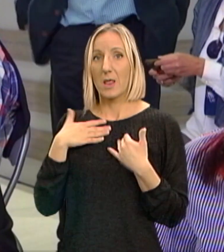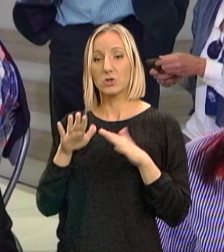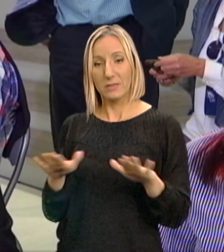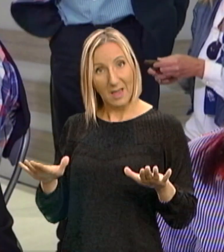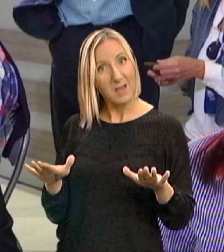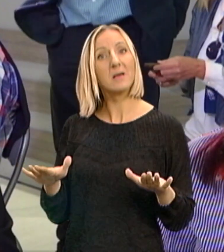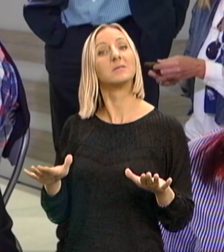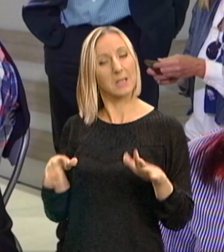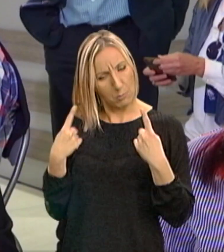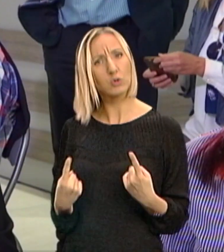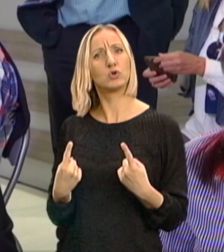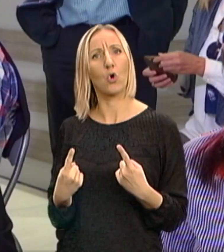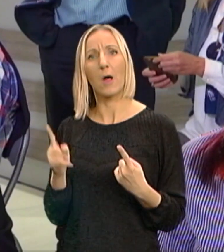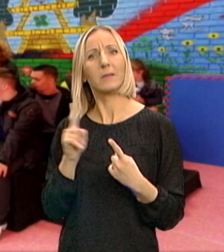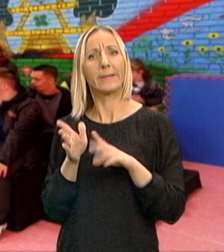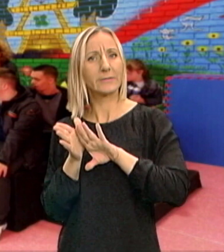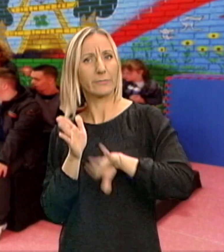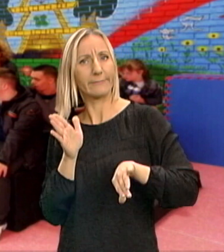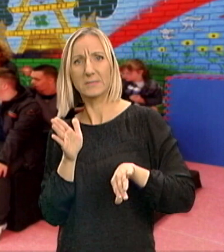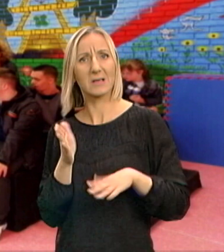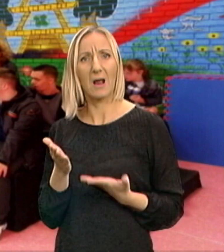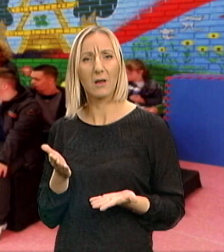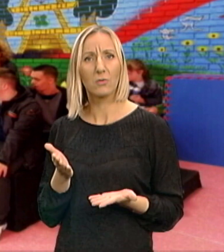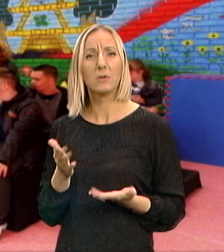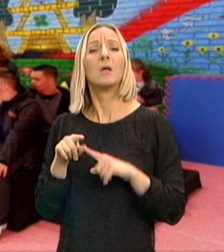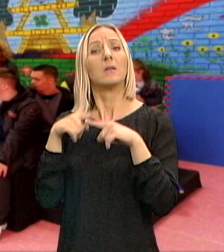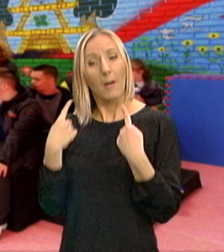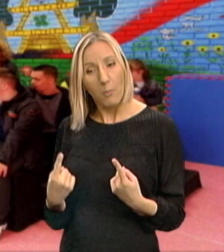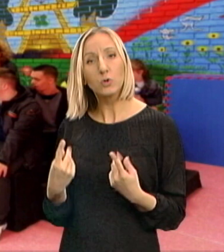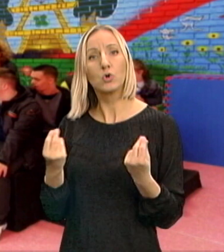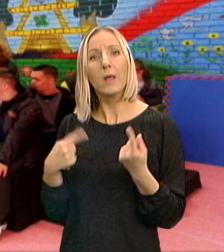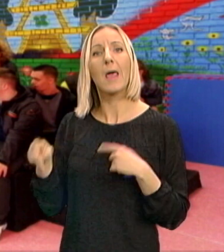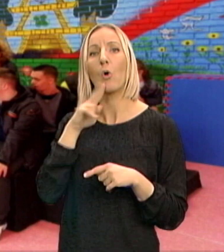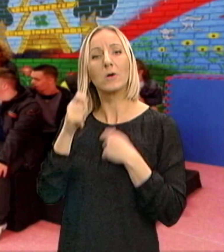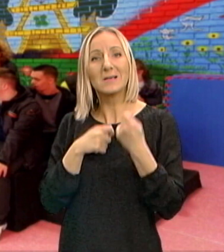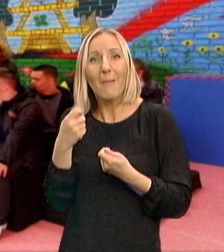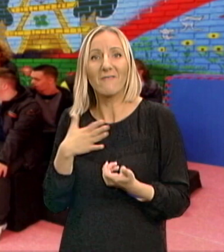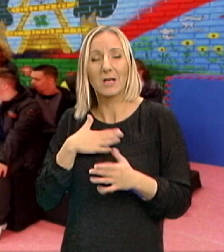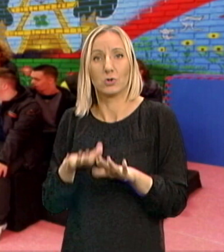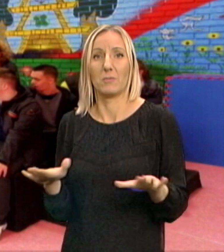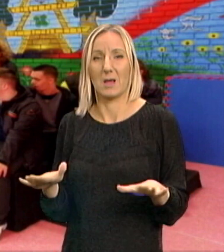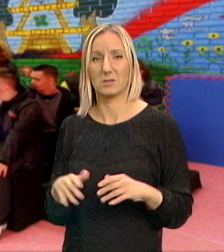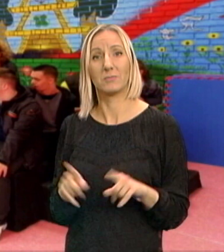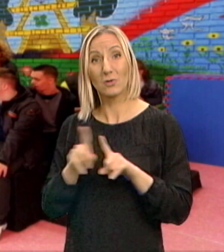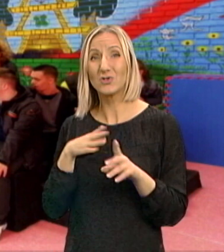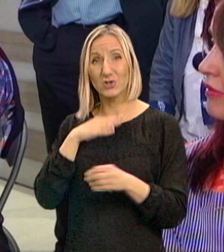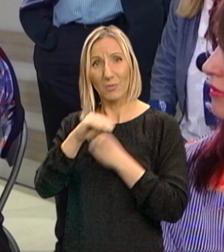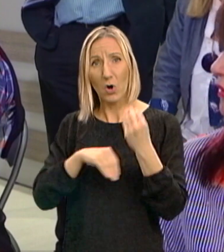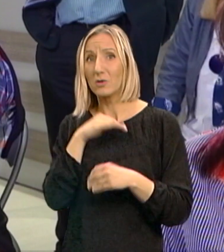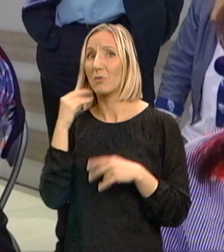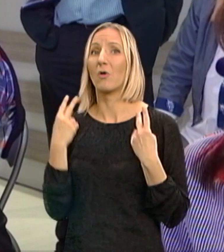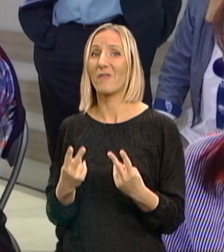deca postoje, da oni nisu skrajnuti i da postoji neko ko se njima bavi. takođe i nama roditeljima jako